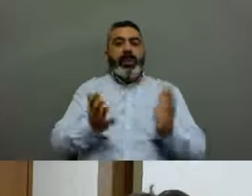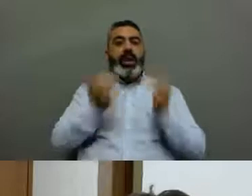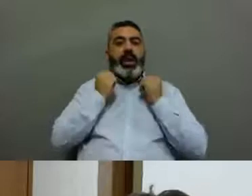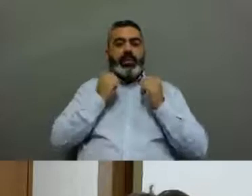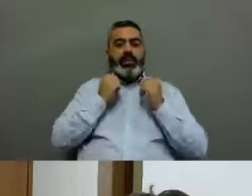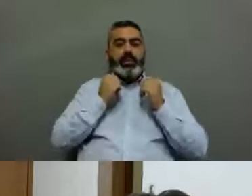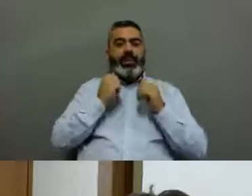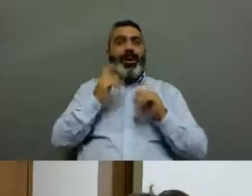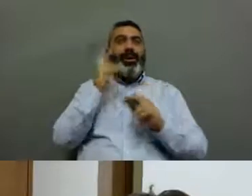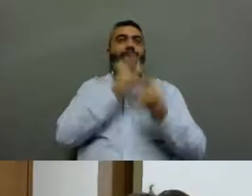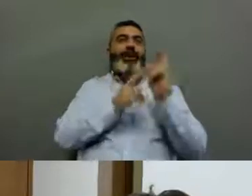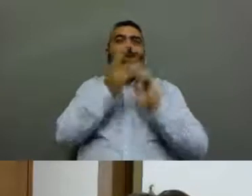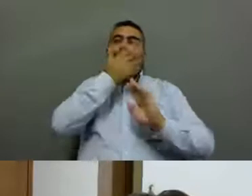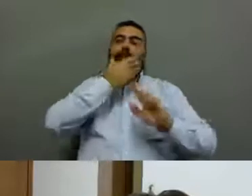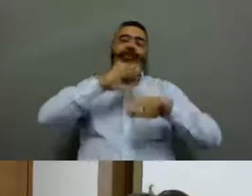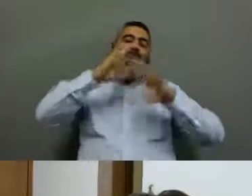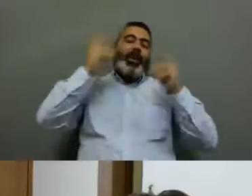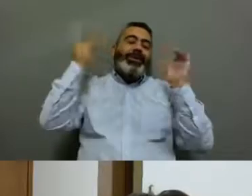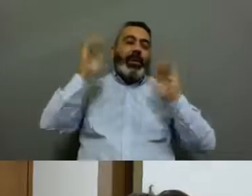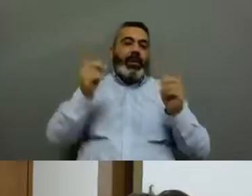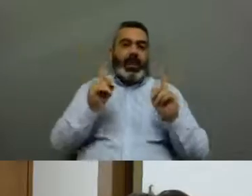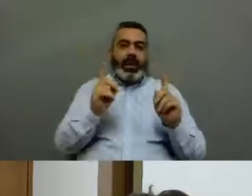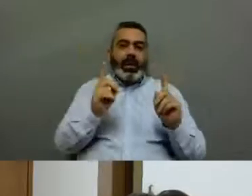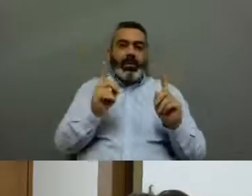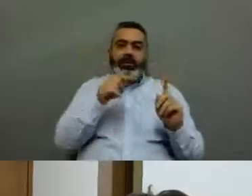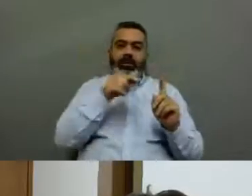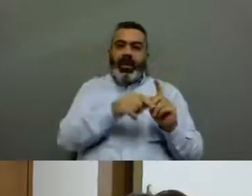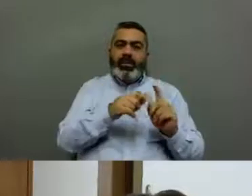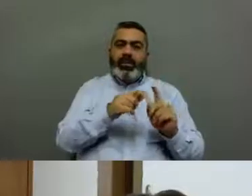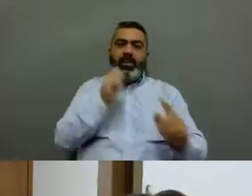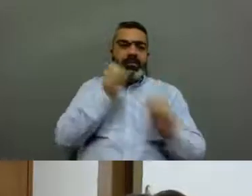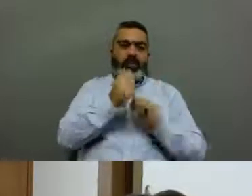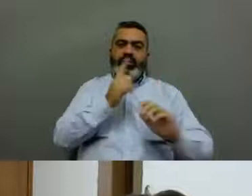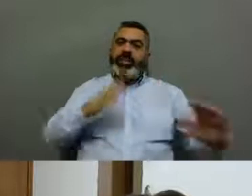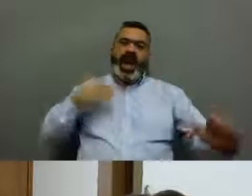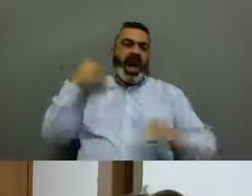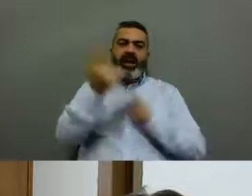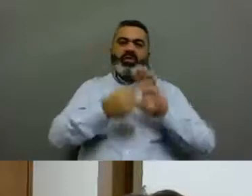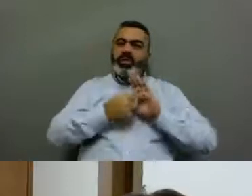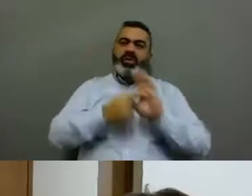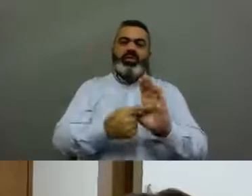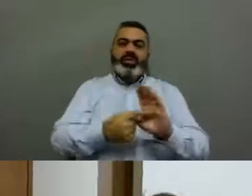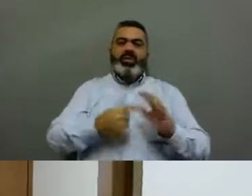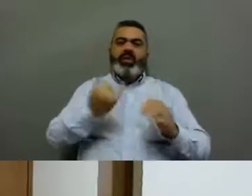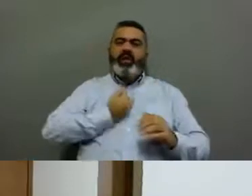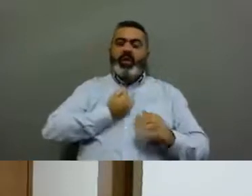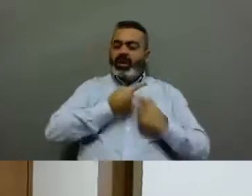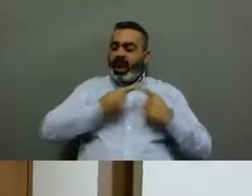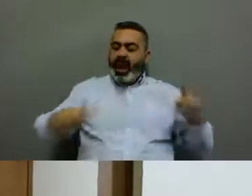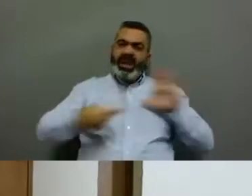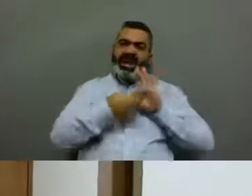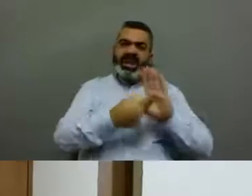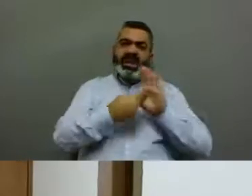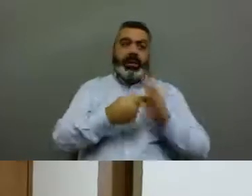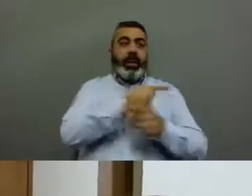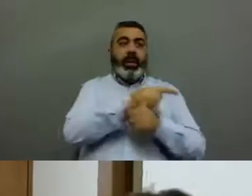σε ένα ρομαντικοποιημένο περιβάλλον. Επιλέγουν να εκτίθενται μαζί με όλο το φάσμα των ταυτοτήτων τους σε ένα